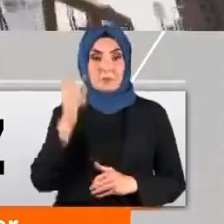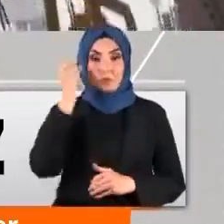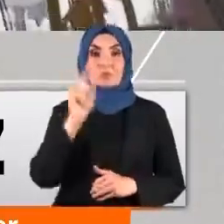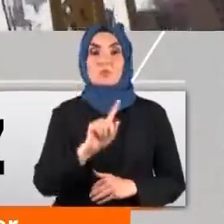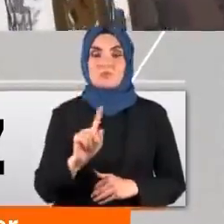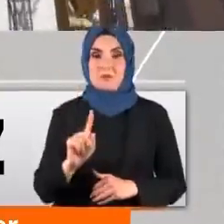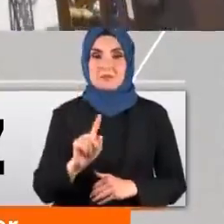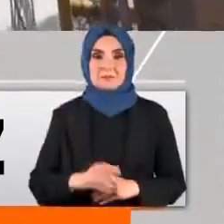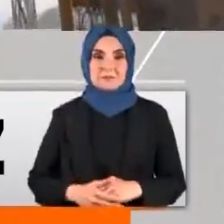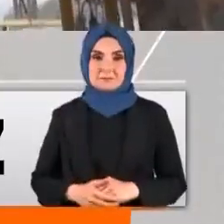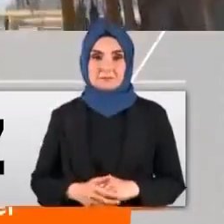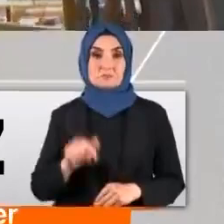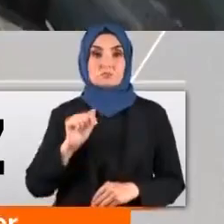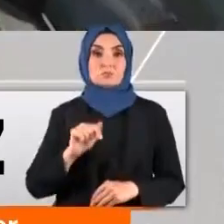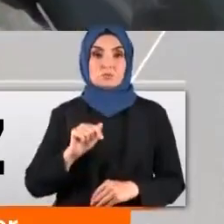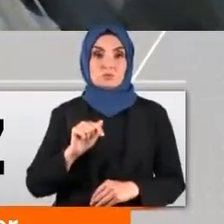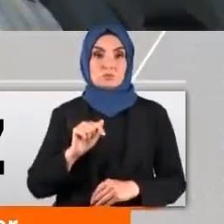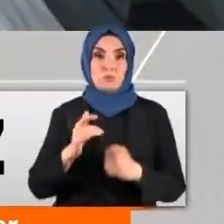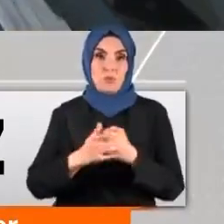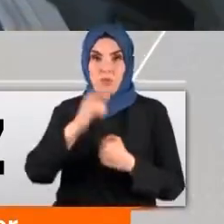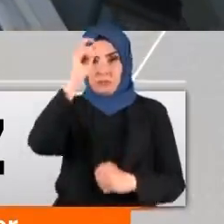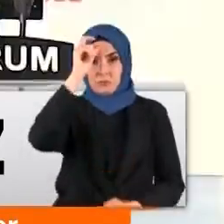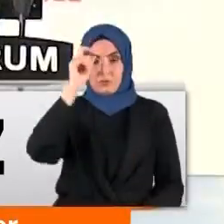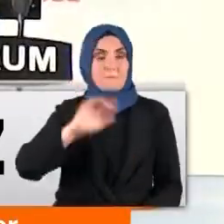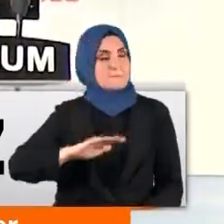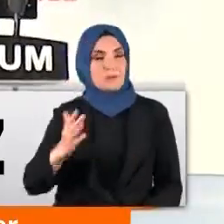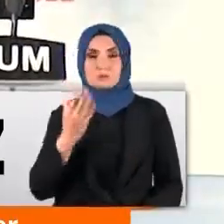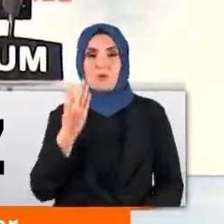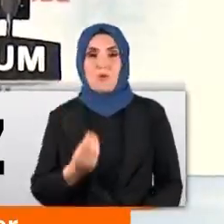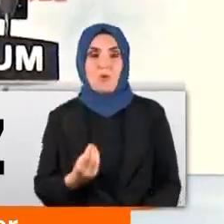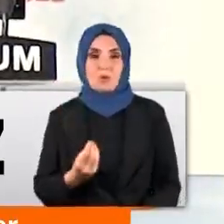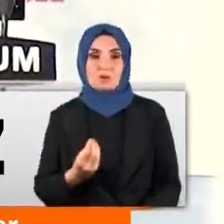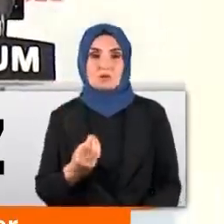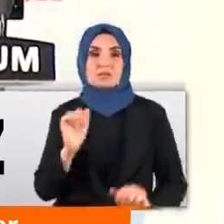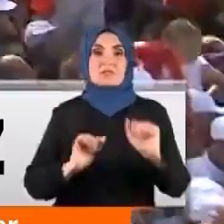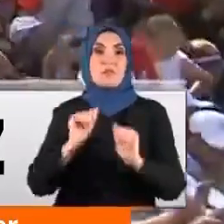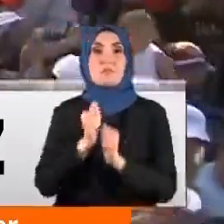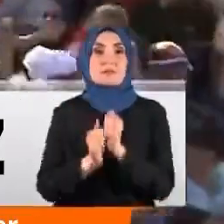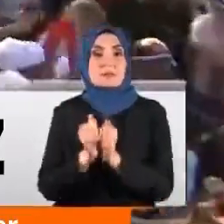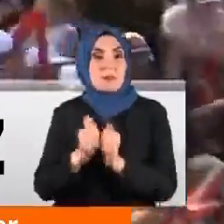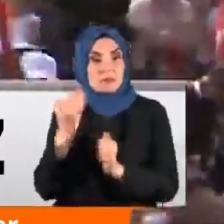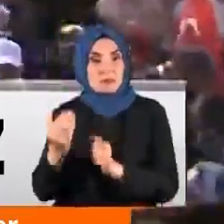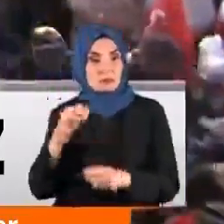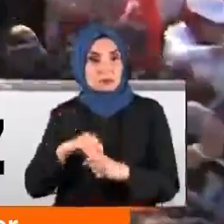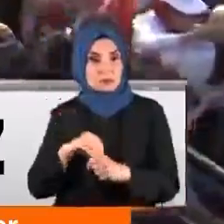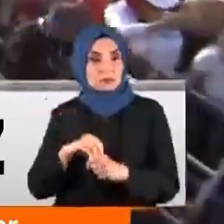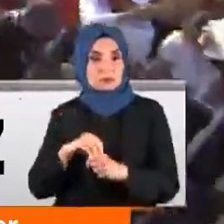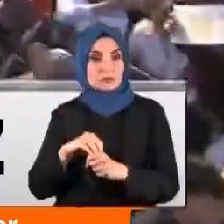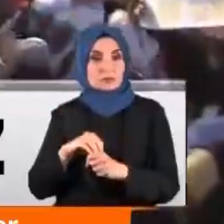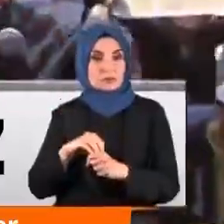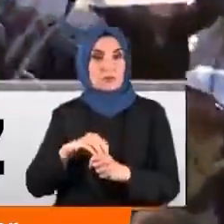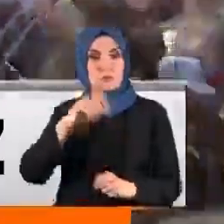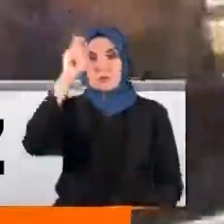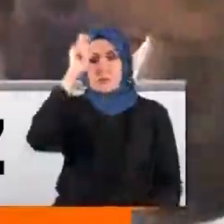unutmayın, bu ülke bambaşka olacak. Nasıl savunma sanayinde ülkemizin makus